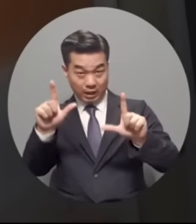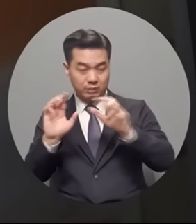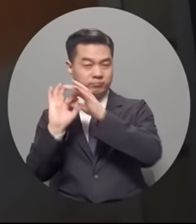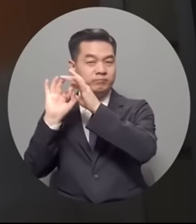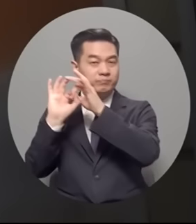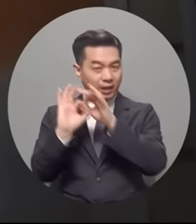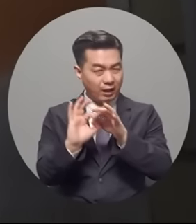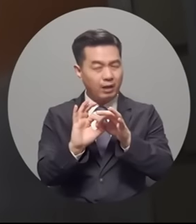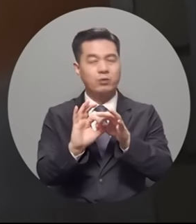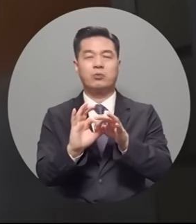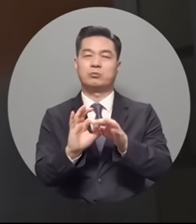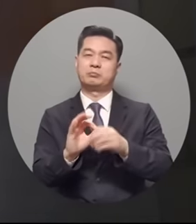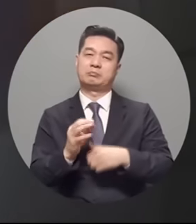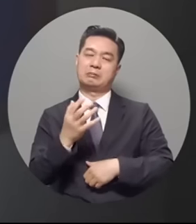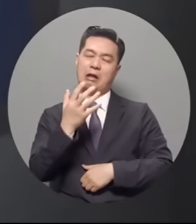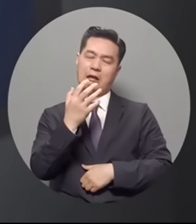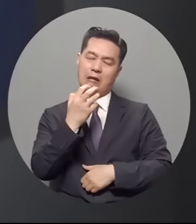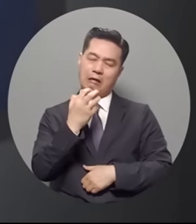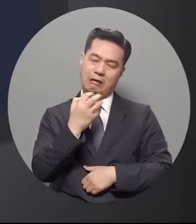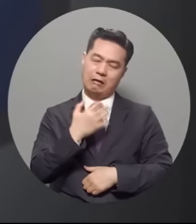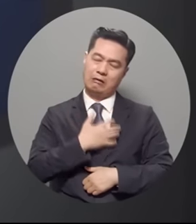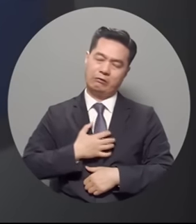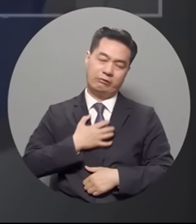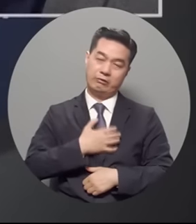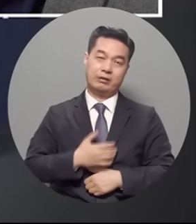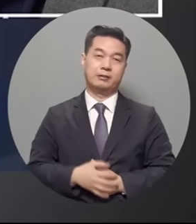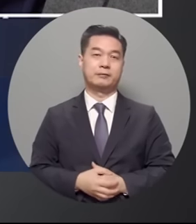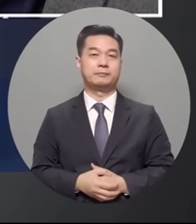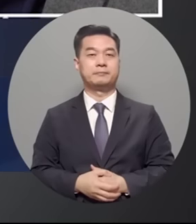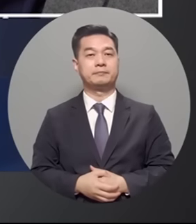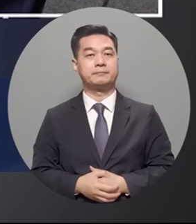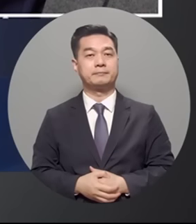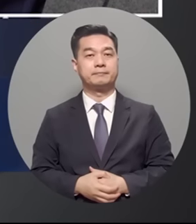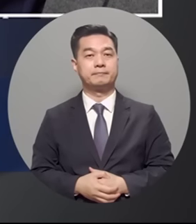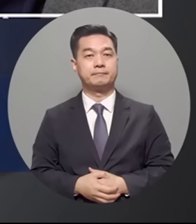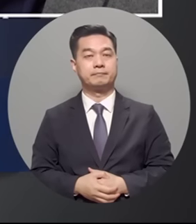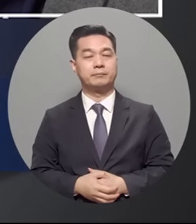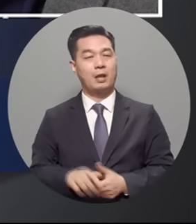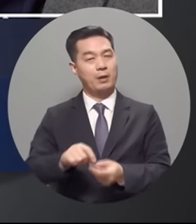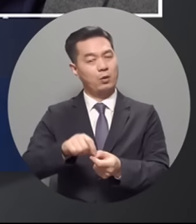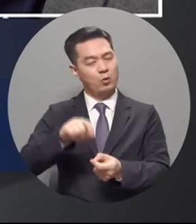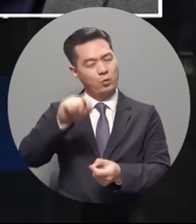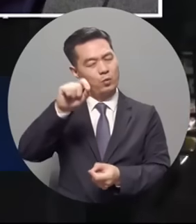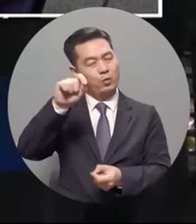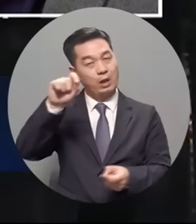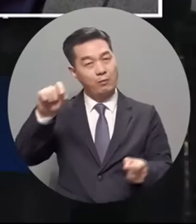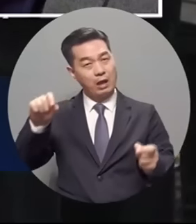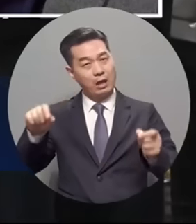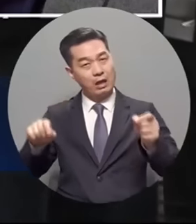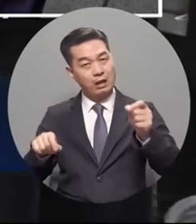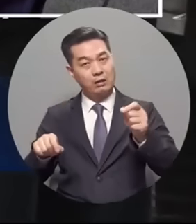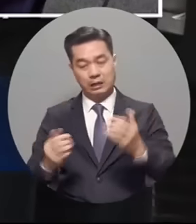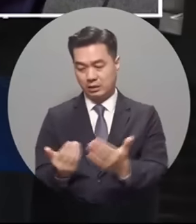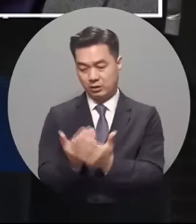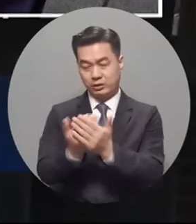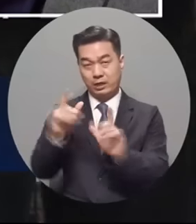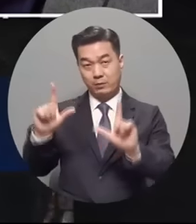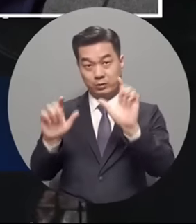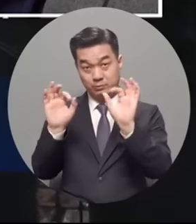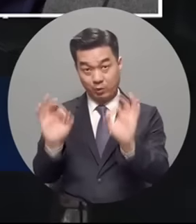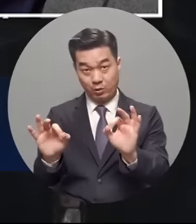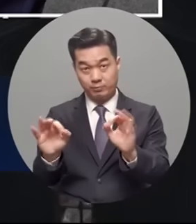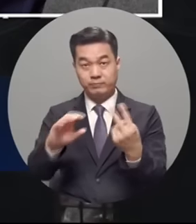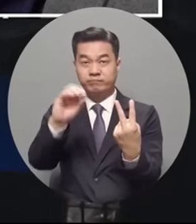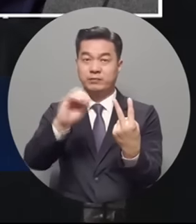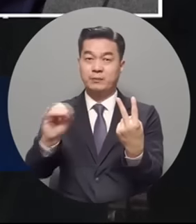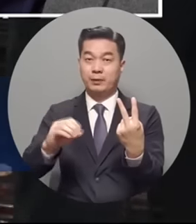계속될 거라는 암울한 전망도 나오고 있습니다. 상이 오래 갈 수 있습니다. 성장률을 비교해 보면은 이게 2%가